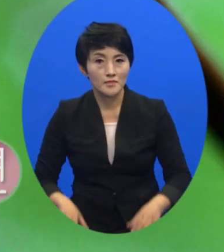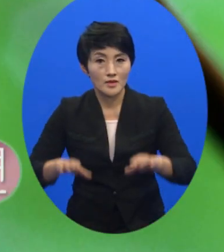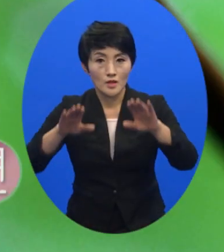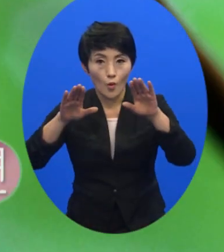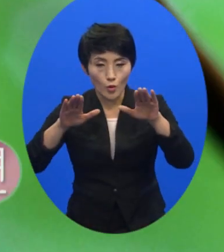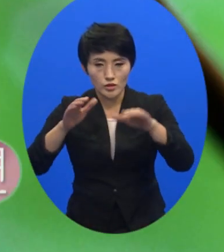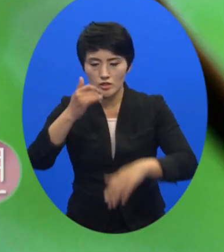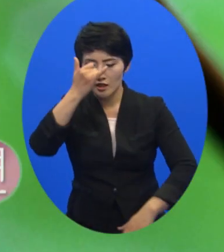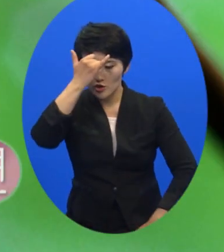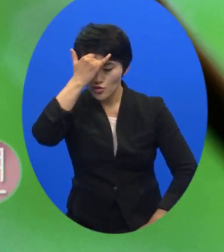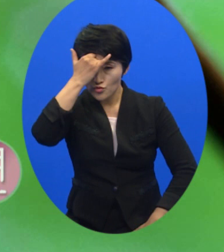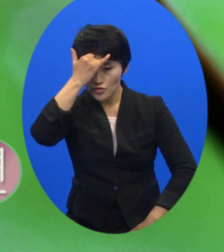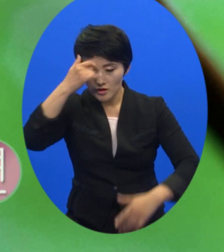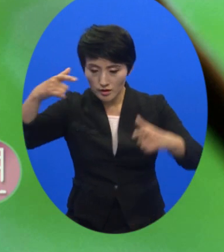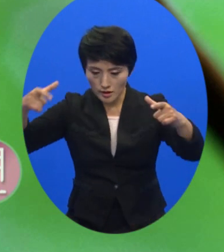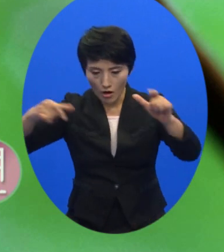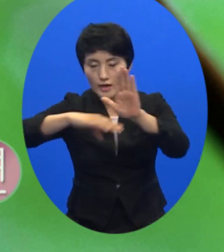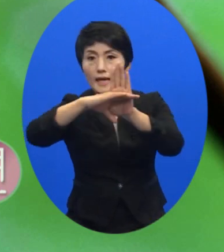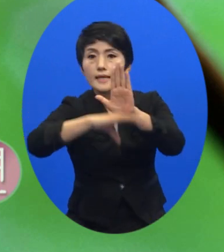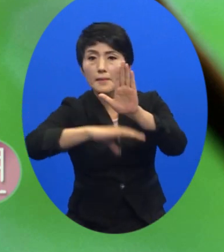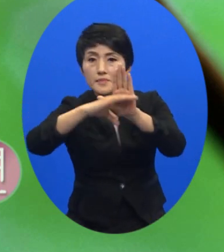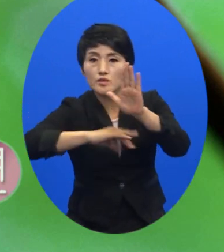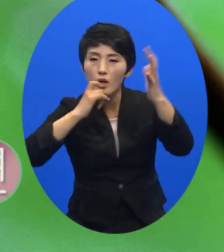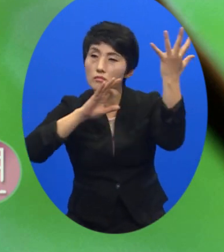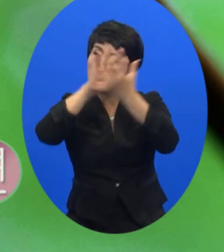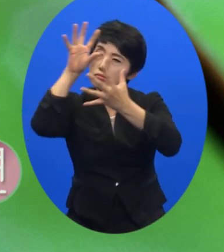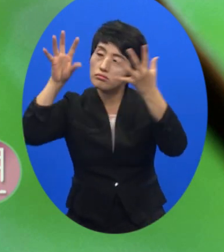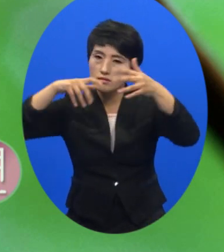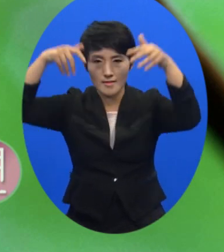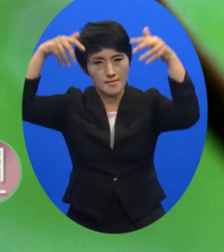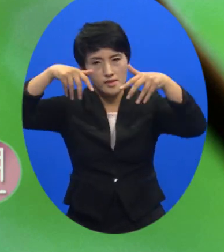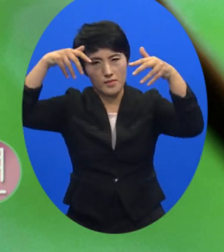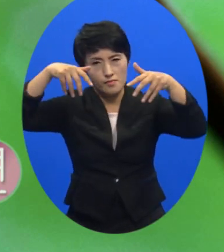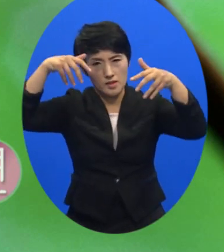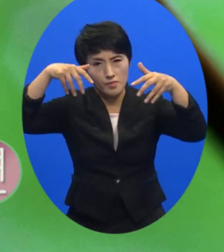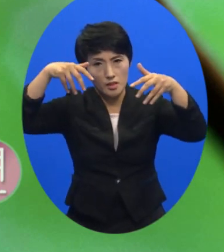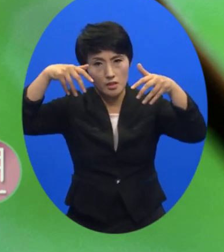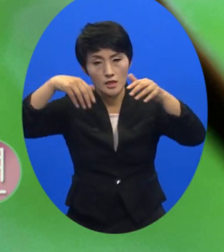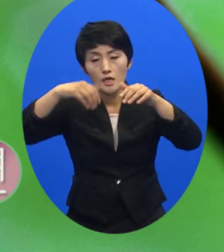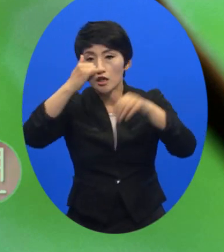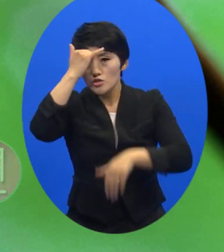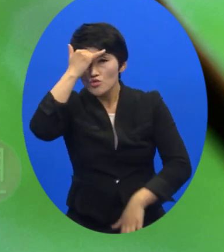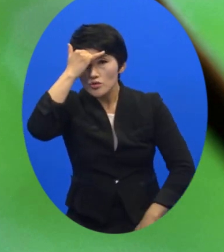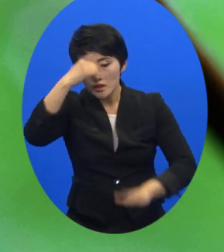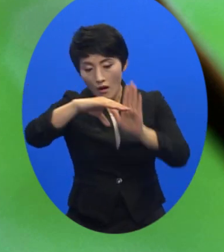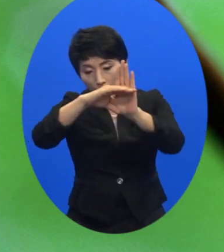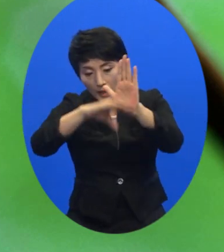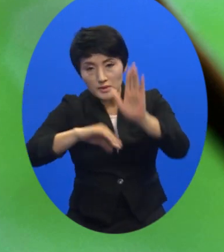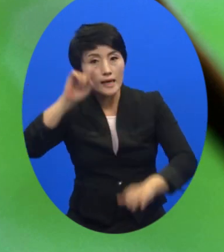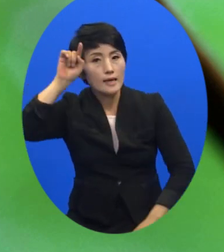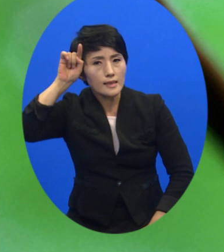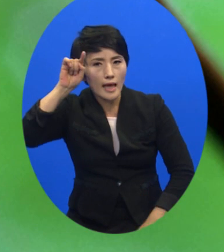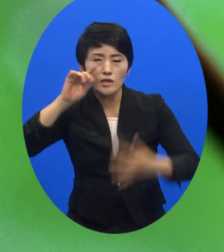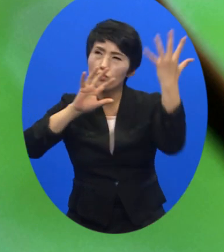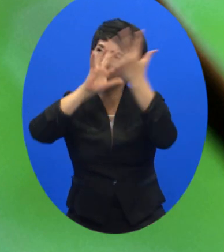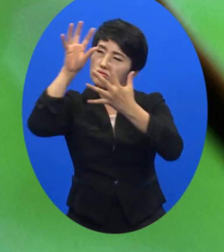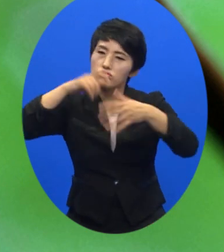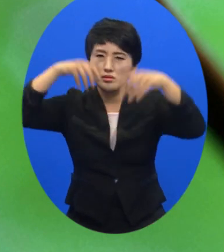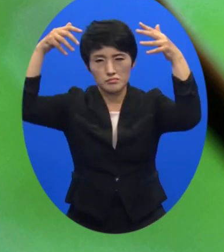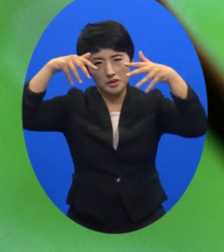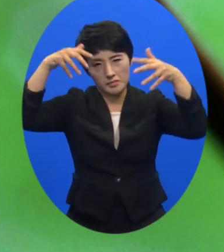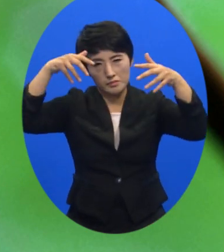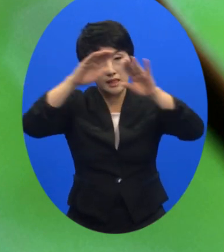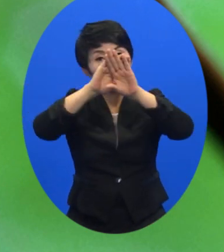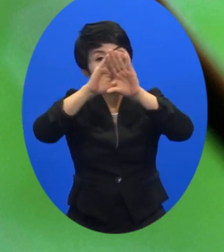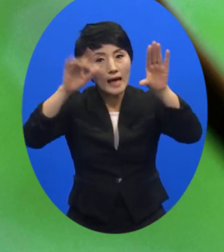오늘 충청 이남 지역에는 대체로 흐리고 비가 내렸는데요. 이 충청 이남 지역은 내일도 흐리고 가끔 비가 오다가